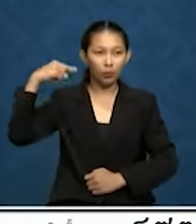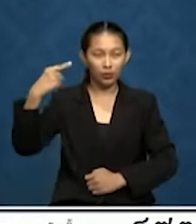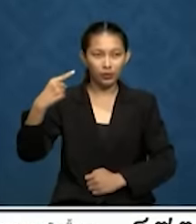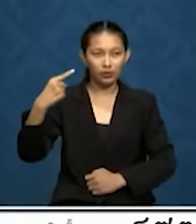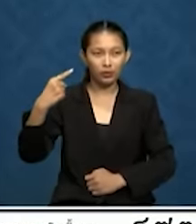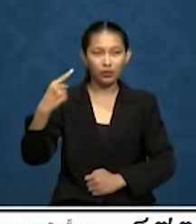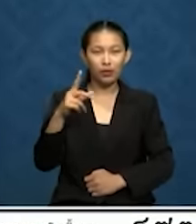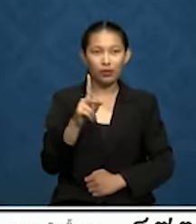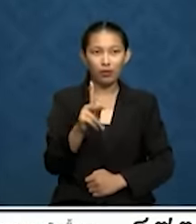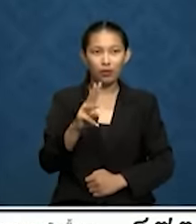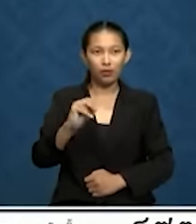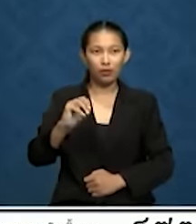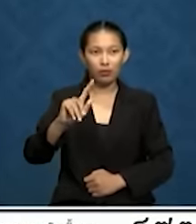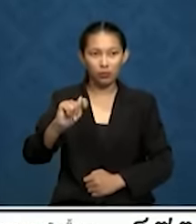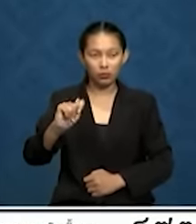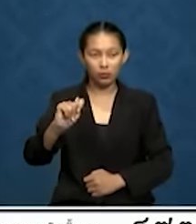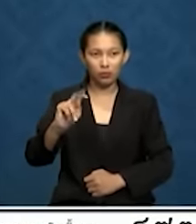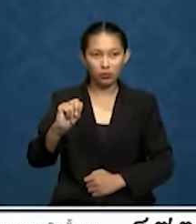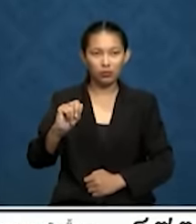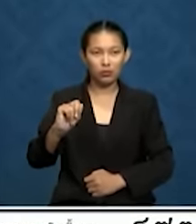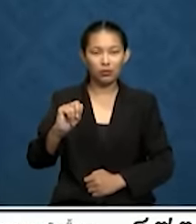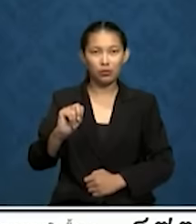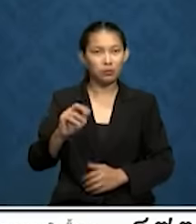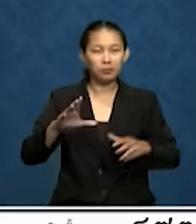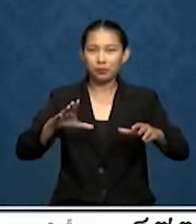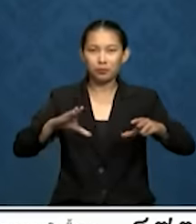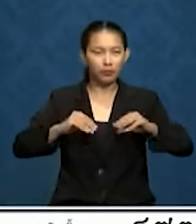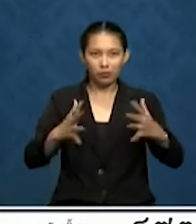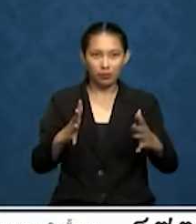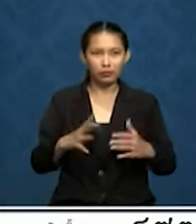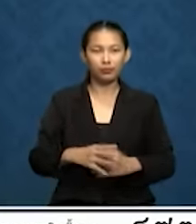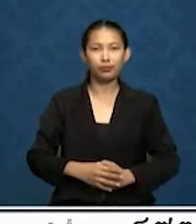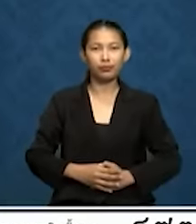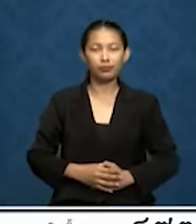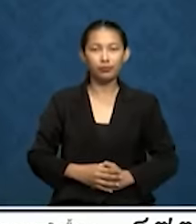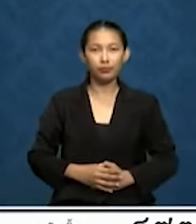น์กิตติสุนทรสกุล ไม่เห็นชอบค่ะ